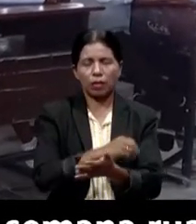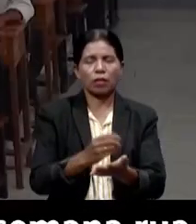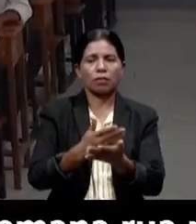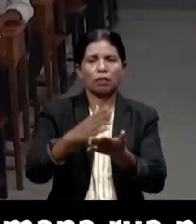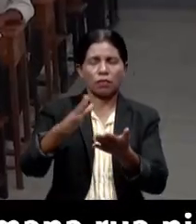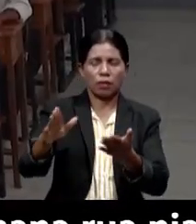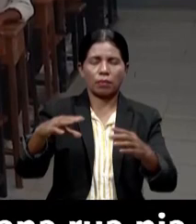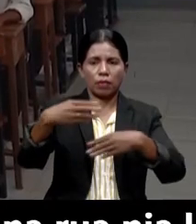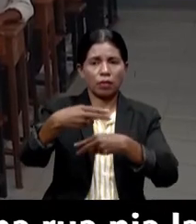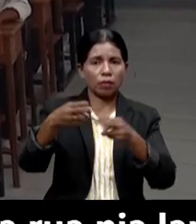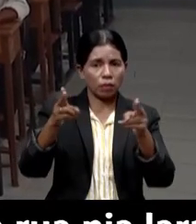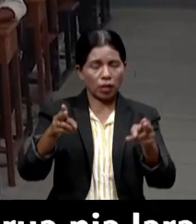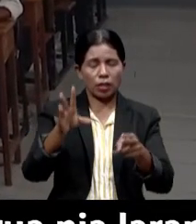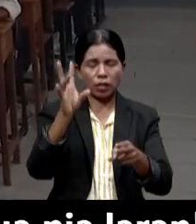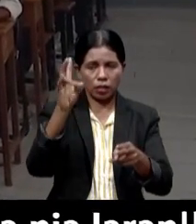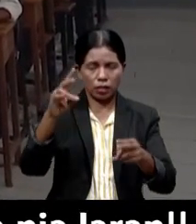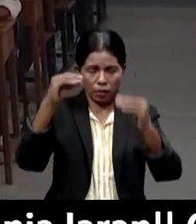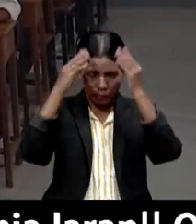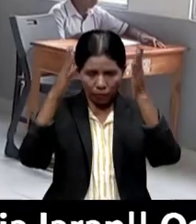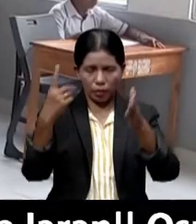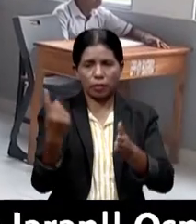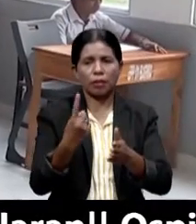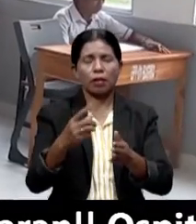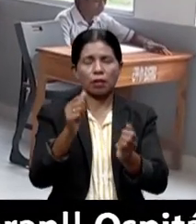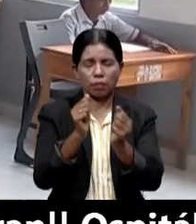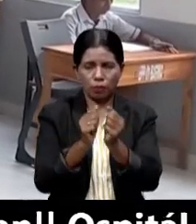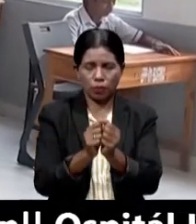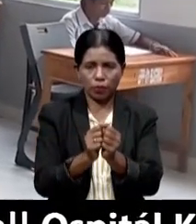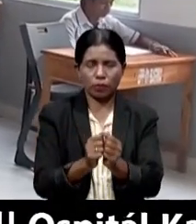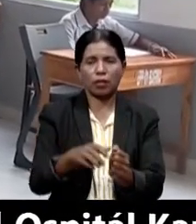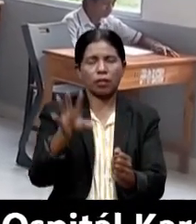baturma hitu, o total professor permanente Hamutuk Nainsia,